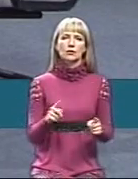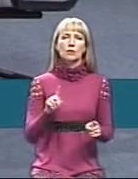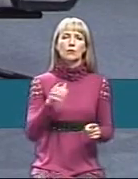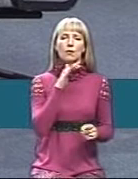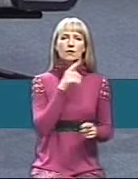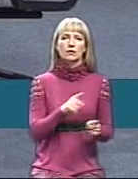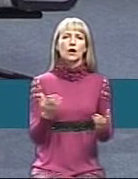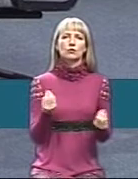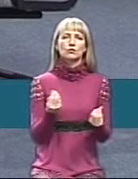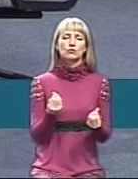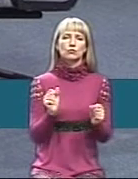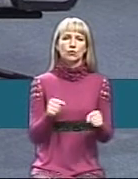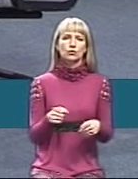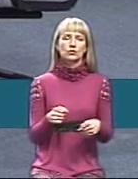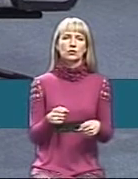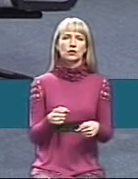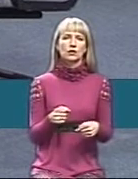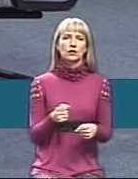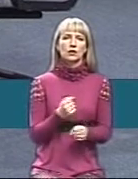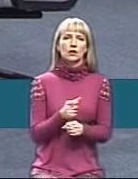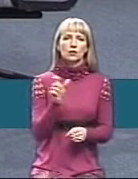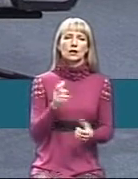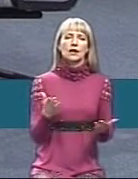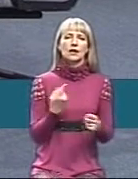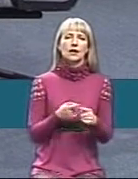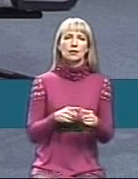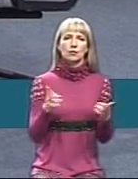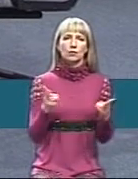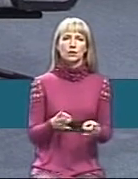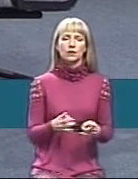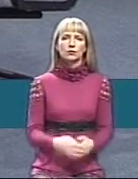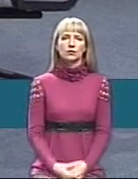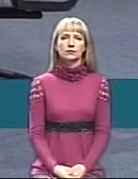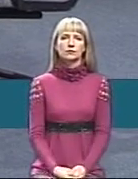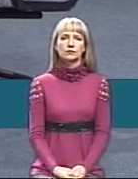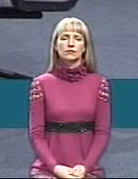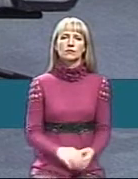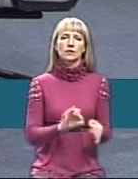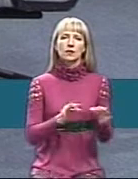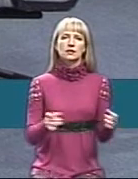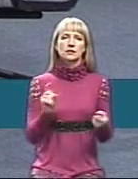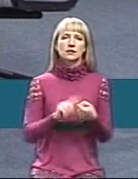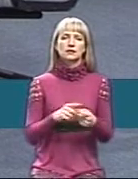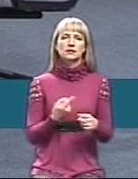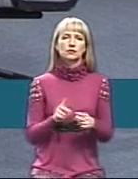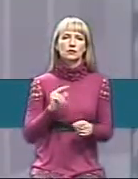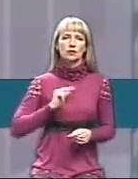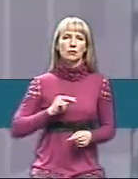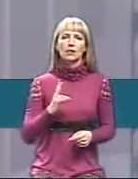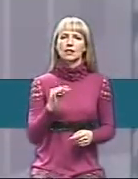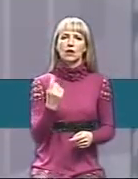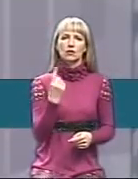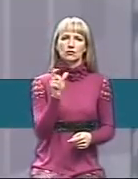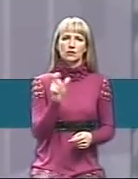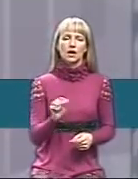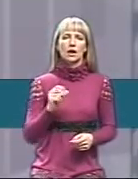в яку суму може обійтися людині, якій це потрібно? Ну, процедура в связи с тем, что это работа не одного